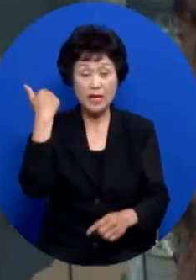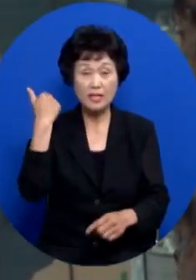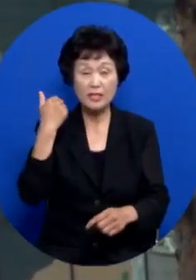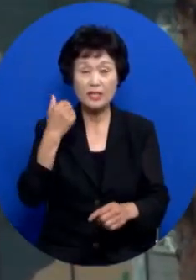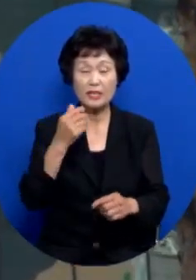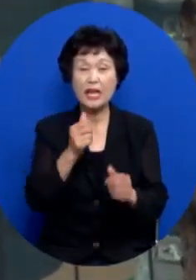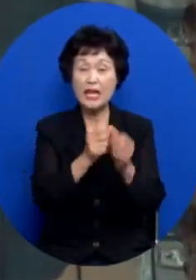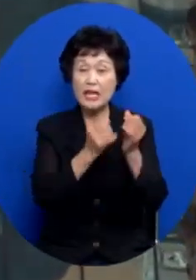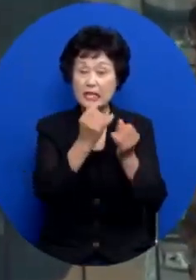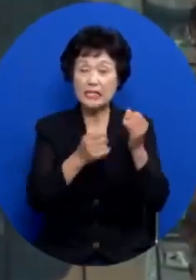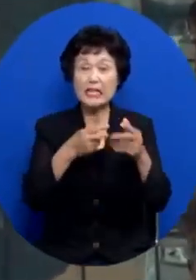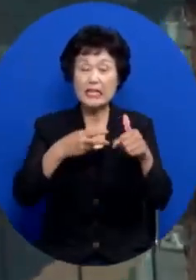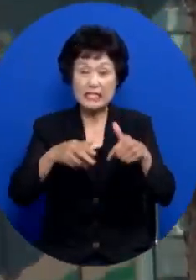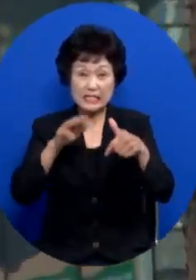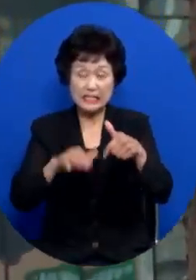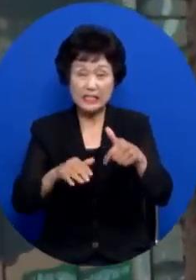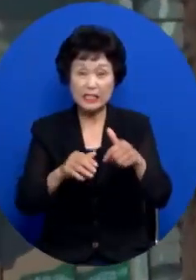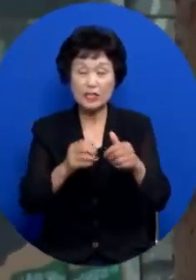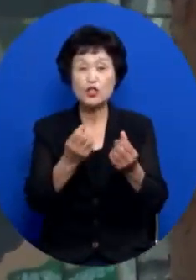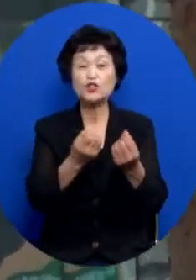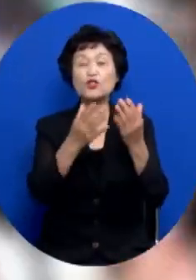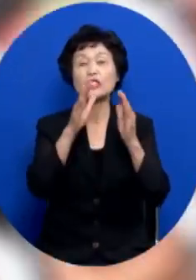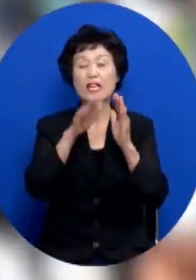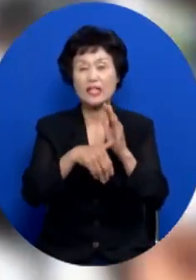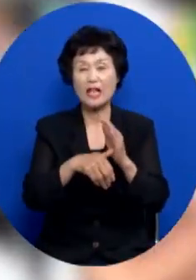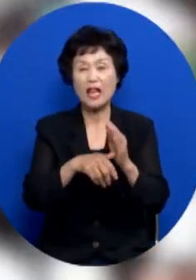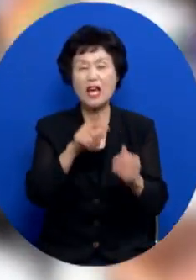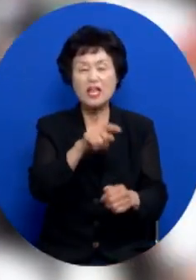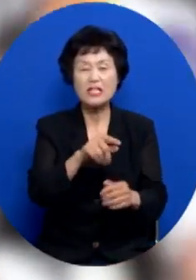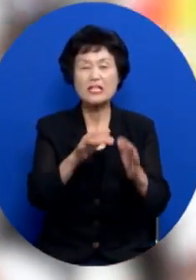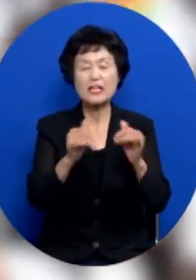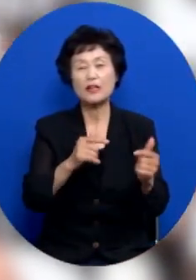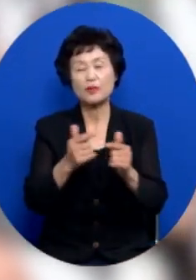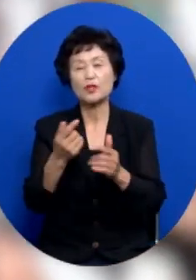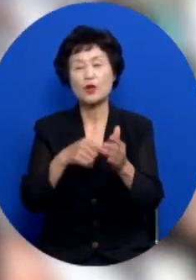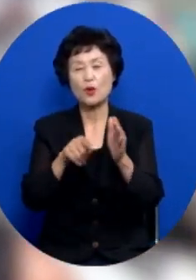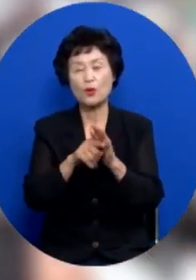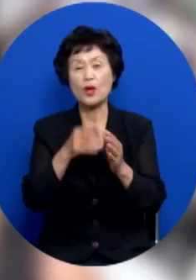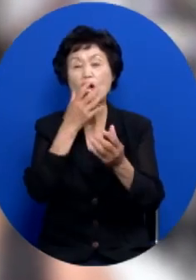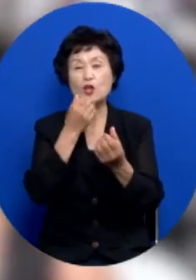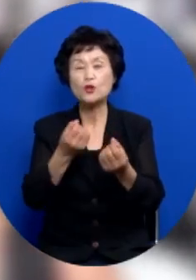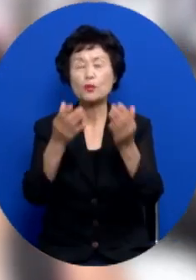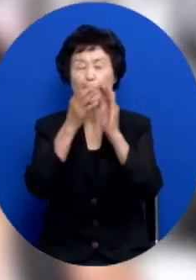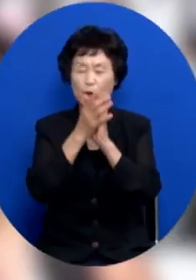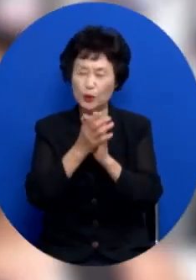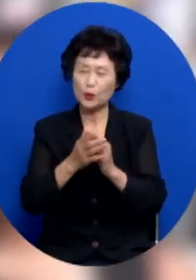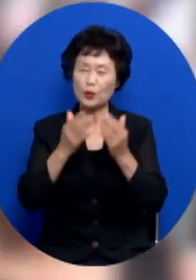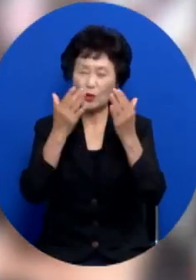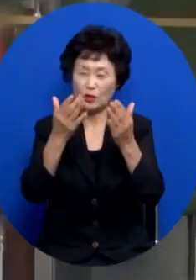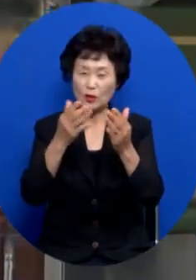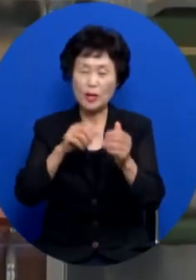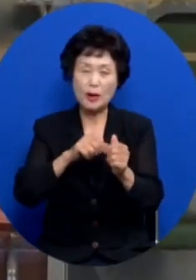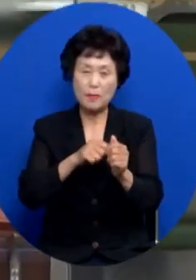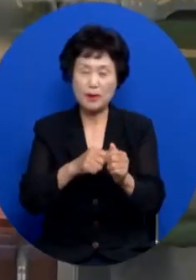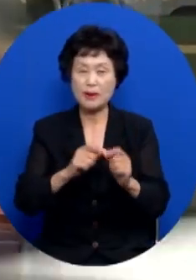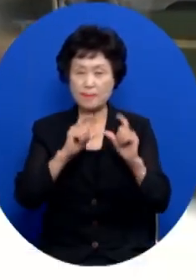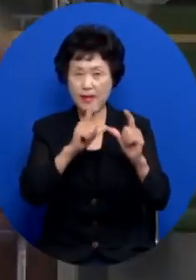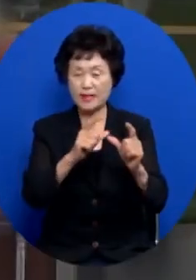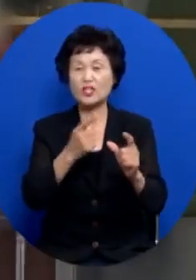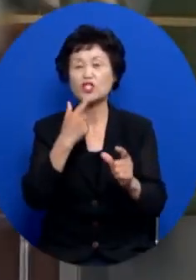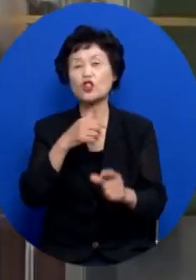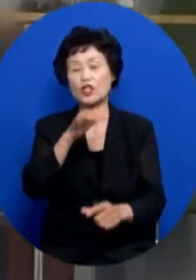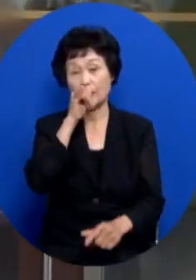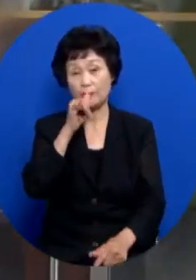문화 축제에서 성소수자를 위한 축복 기도를 해서 정직 2년의 교단 징계 처분을 받았는데요. 네. 복직 후에도